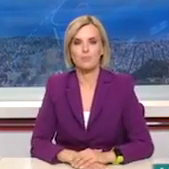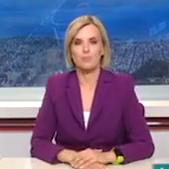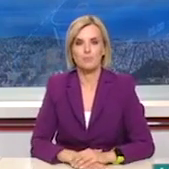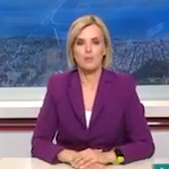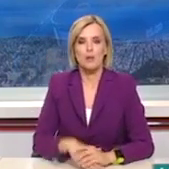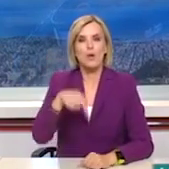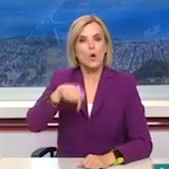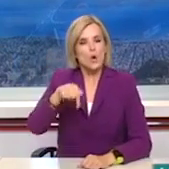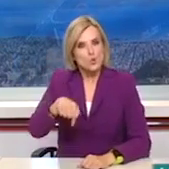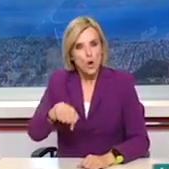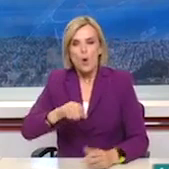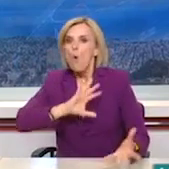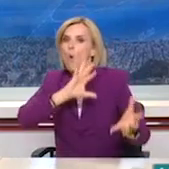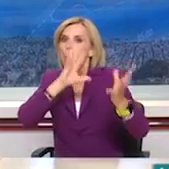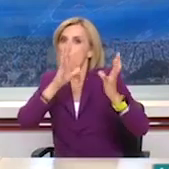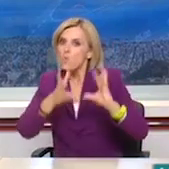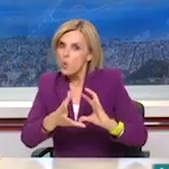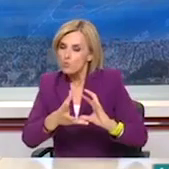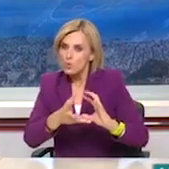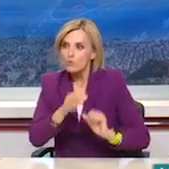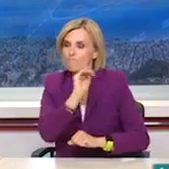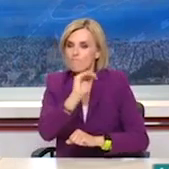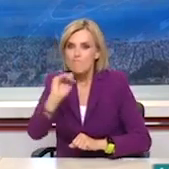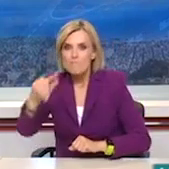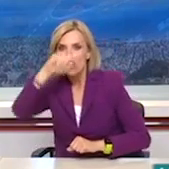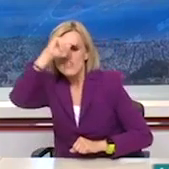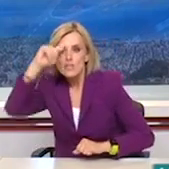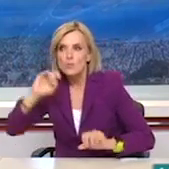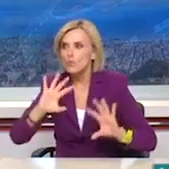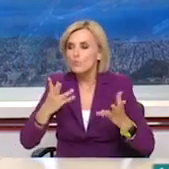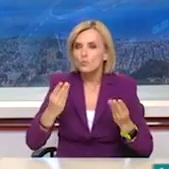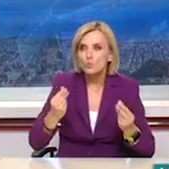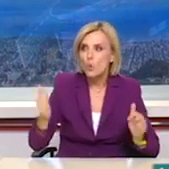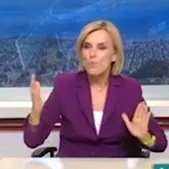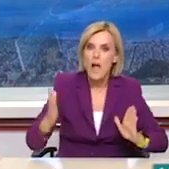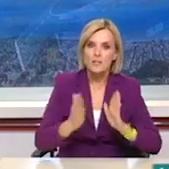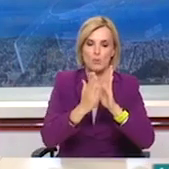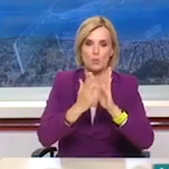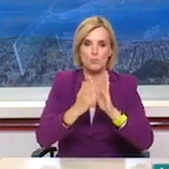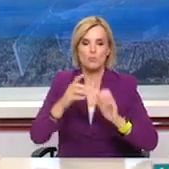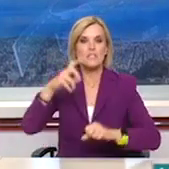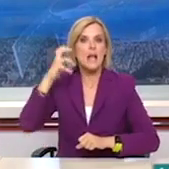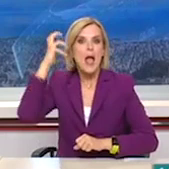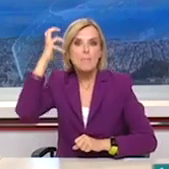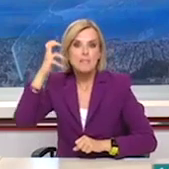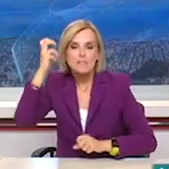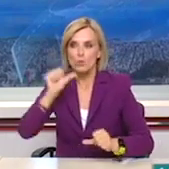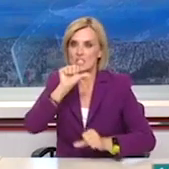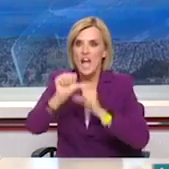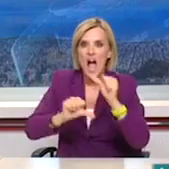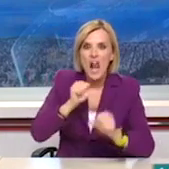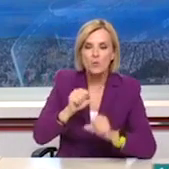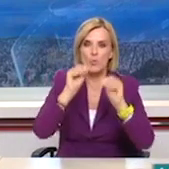σύγχρονος κόσμος κλήθηκε ενωμένος να αντιμετωπίσει την απειλή με δύσκολους όρους. Σε μια χρονική συνέχεια που η επιστημονική ιστορία που αφορά το νέο